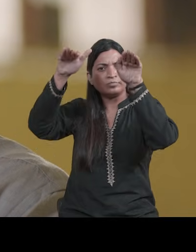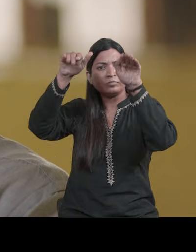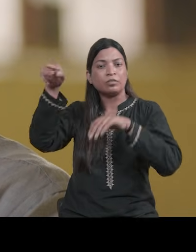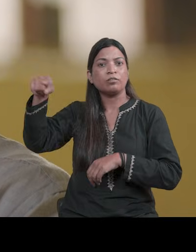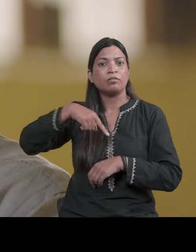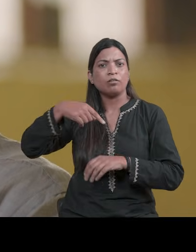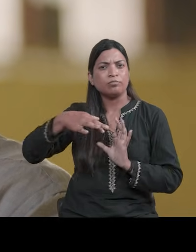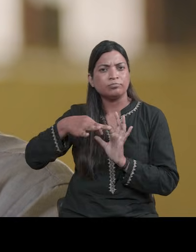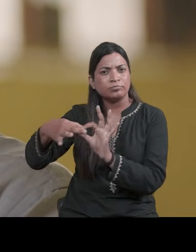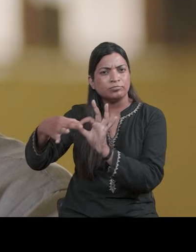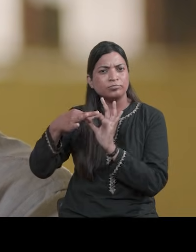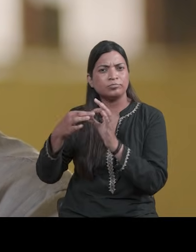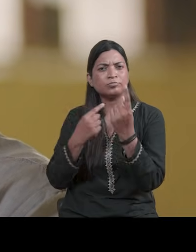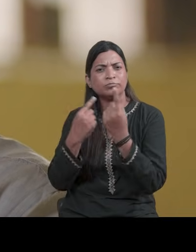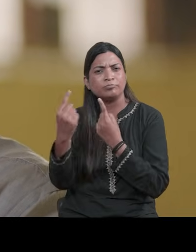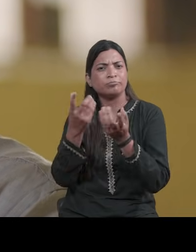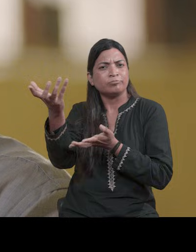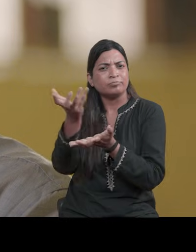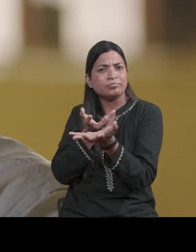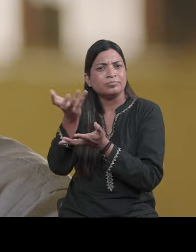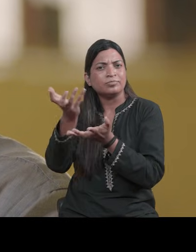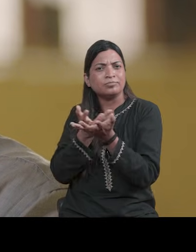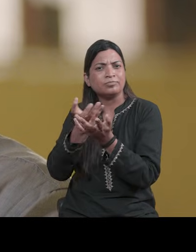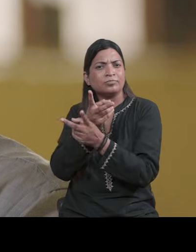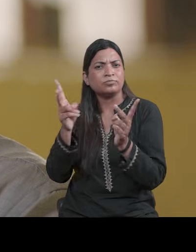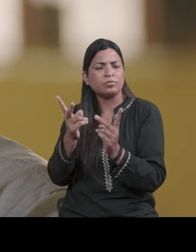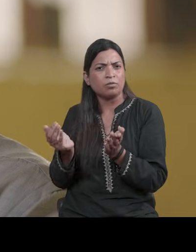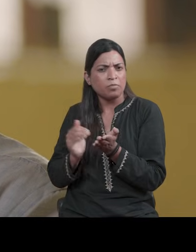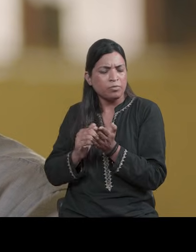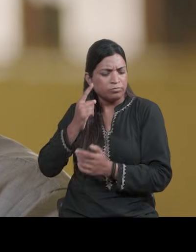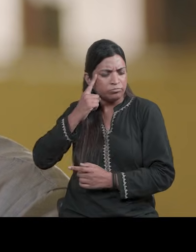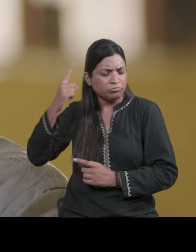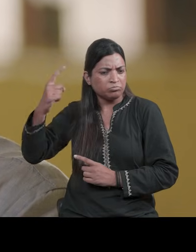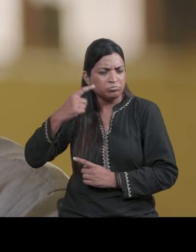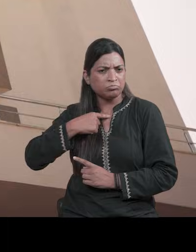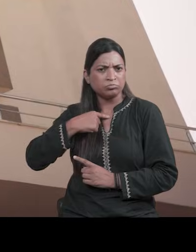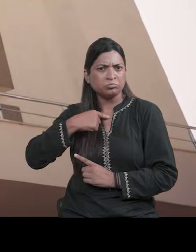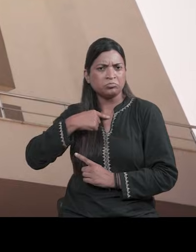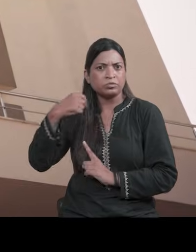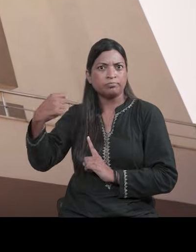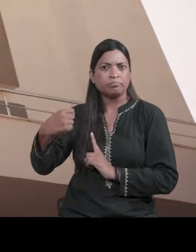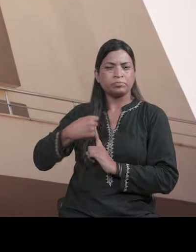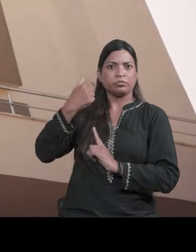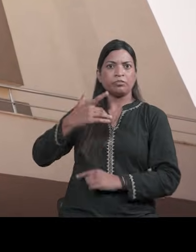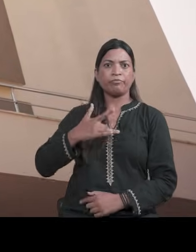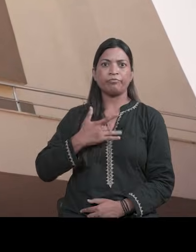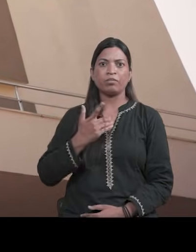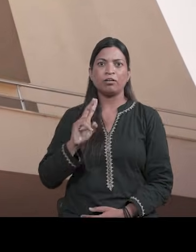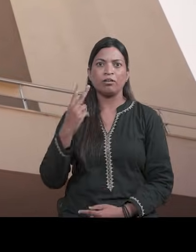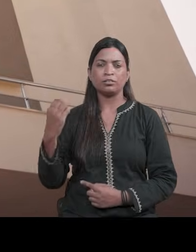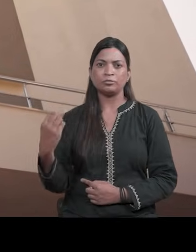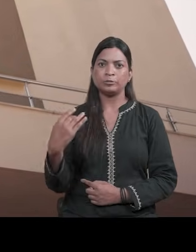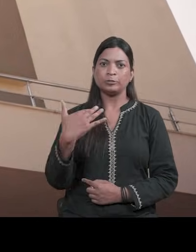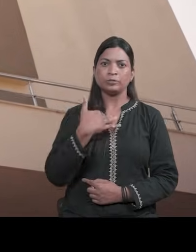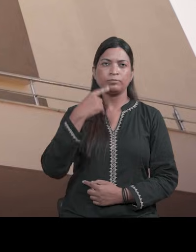में जो इंटीमेसी थी, बातचीत थी, वो मुझे बार बार प्रेरणा दे रही थी। और उसी कारण से उनकी याद में मैंने आनंद